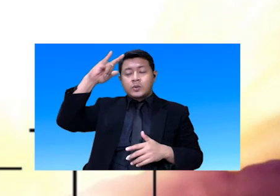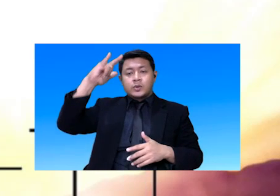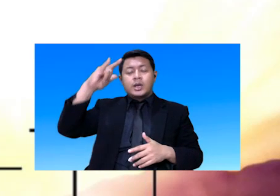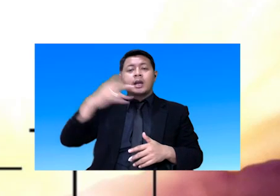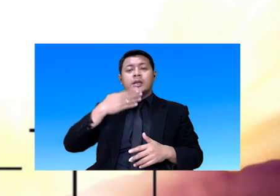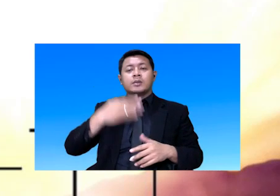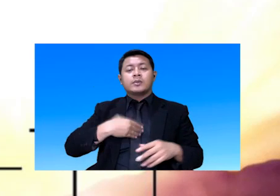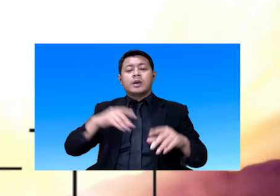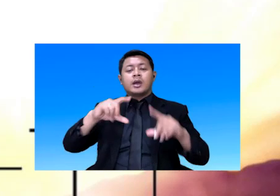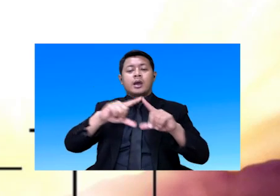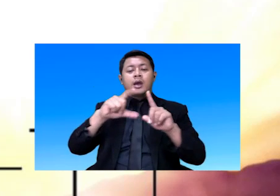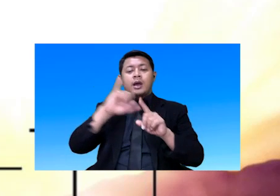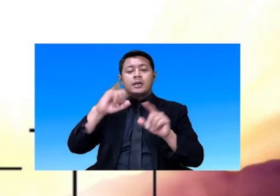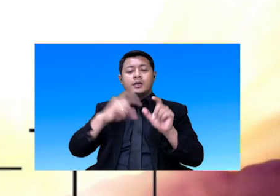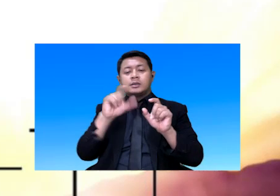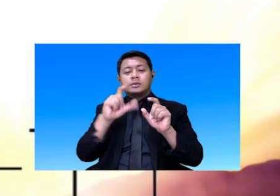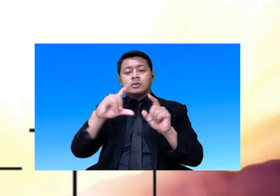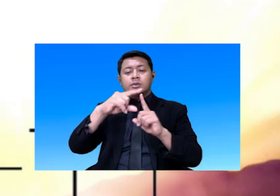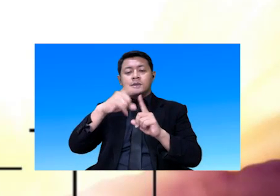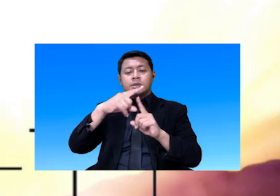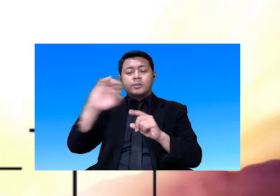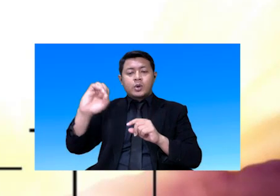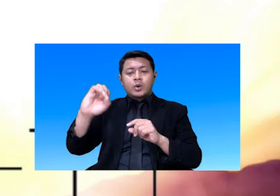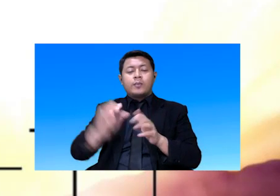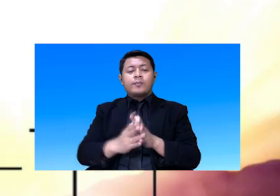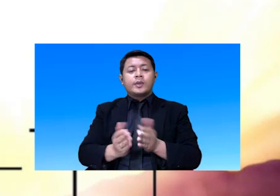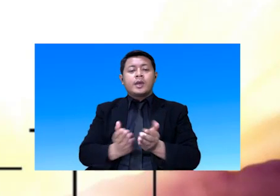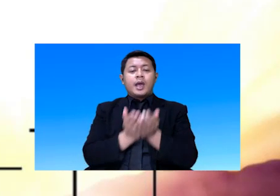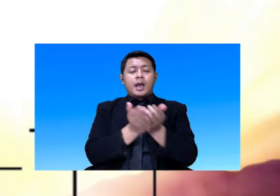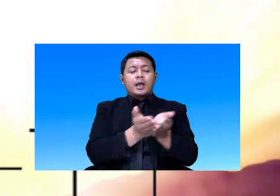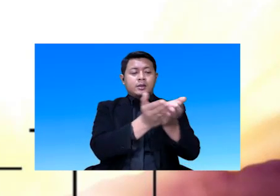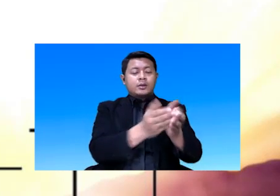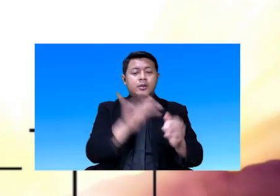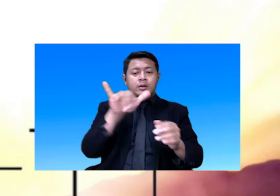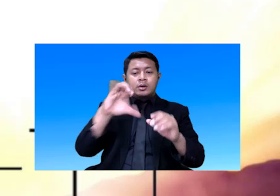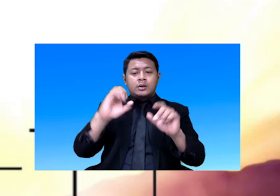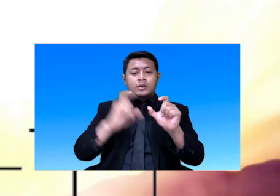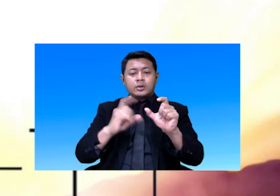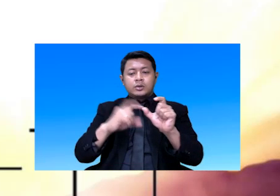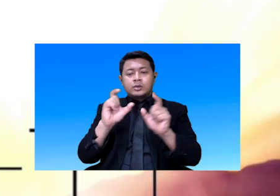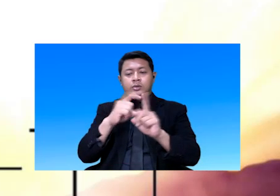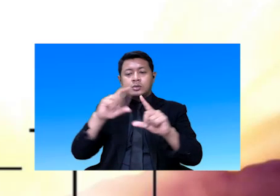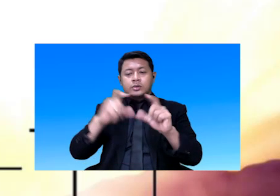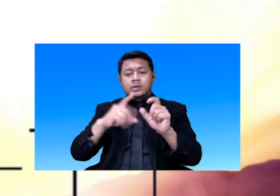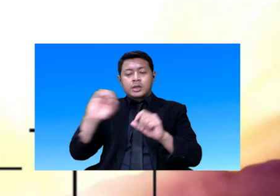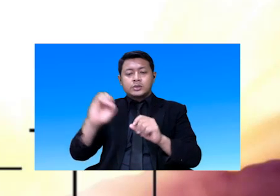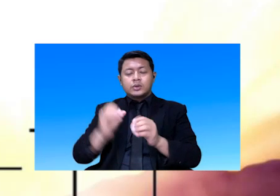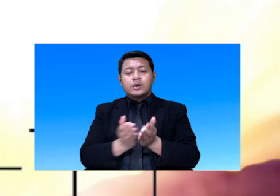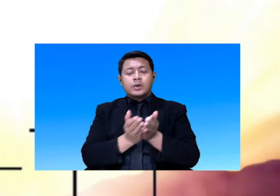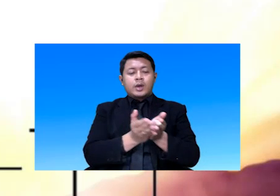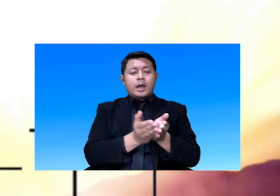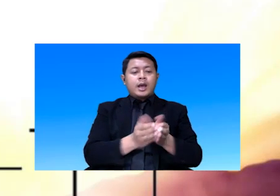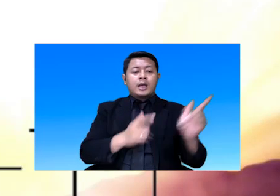Angkatan Udara, kita punya Adi Sucipto. Angkatan Laut, kita mempunyai Yosudarso.